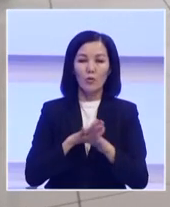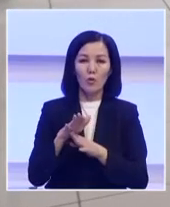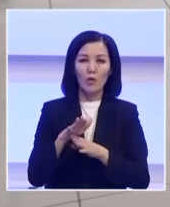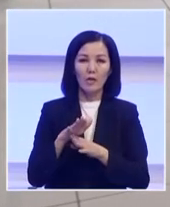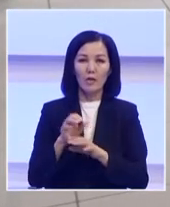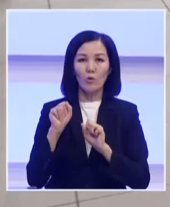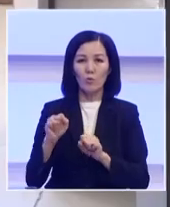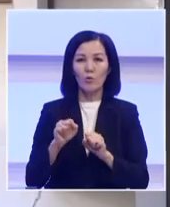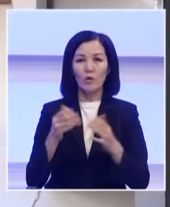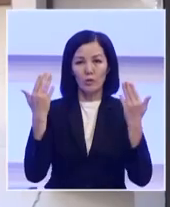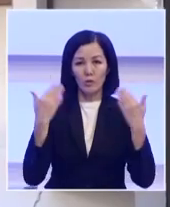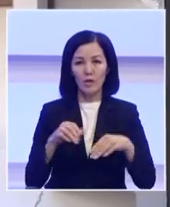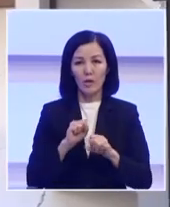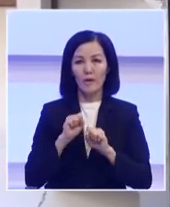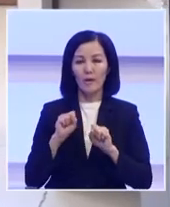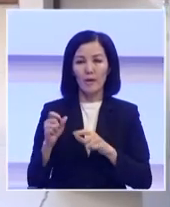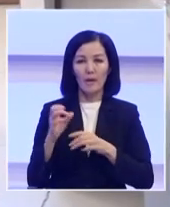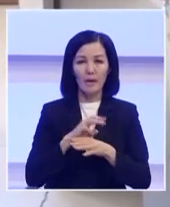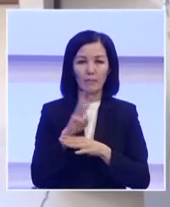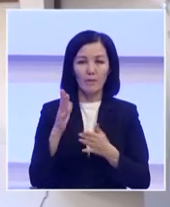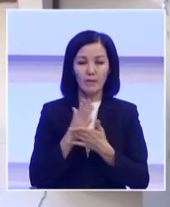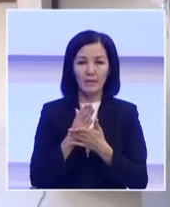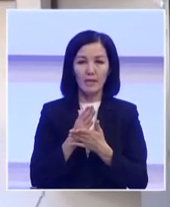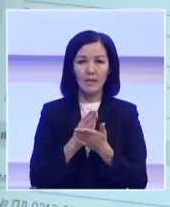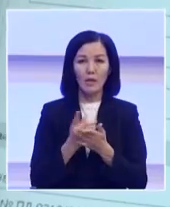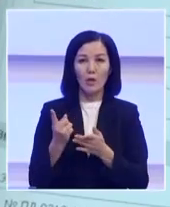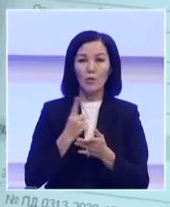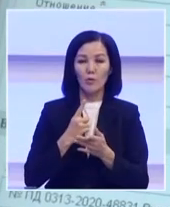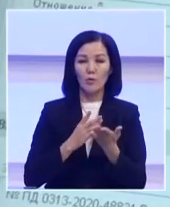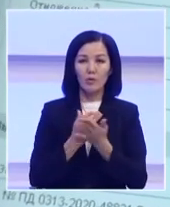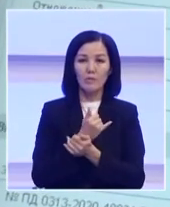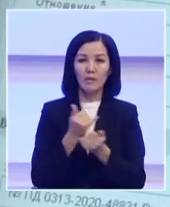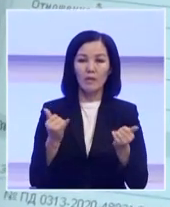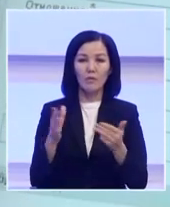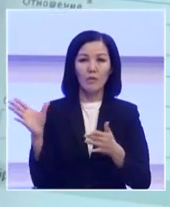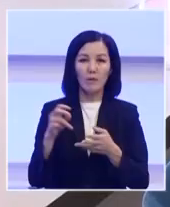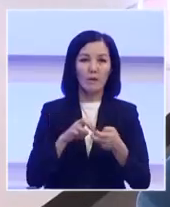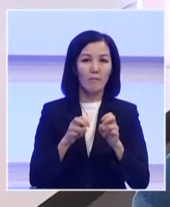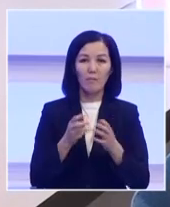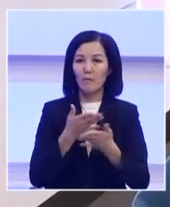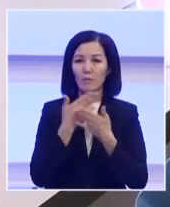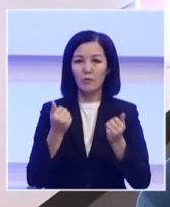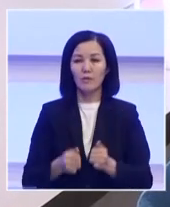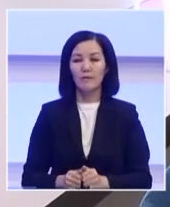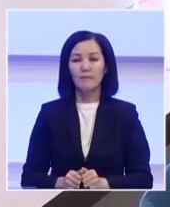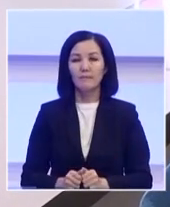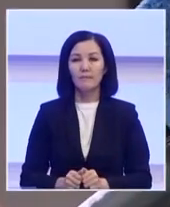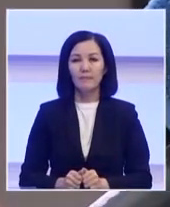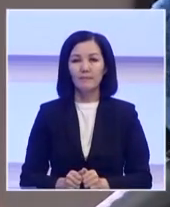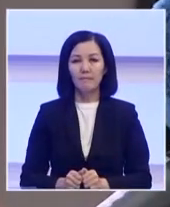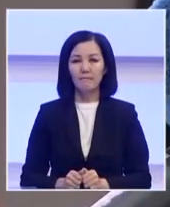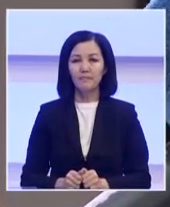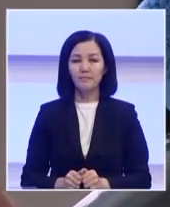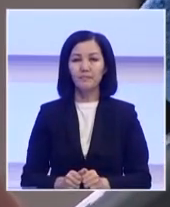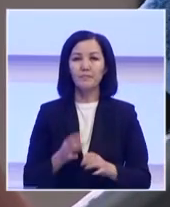құралдарымен қамтамасыз етілген. Келушілер мұнда күту қызмет алу уақытында ешқандай мәселе жоқ дейді. Кезекке тұрдық